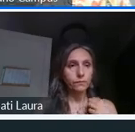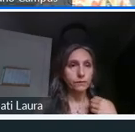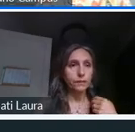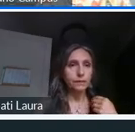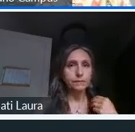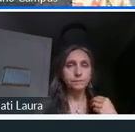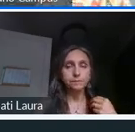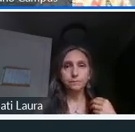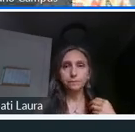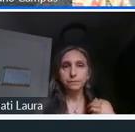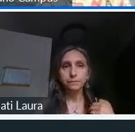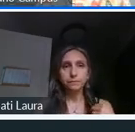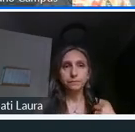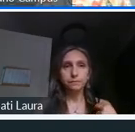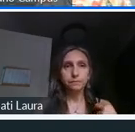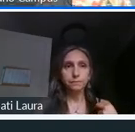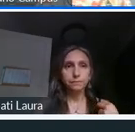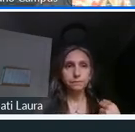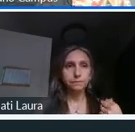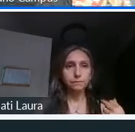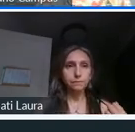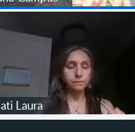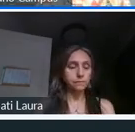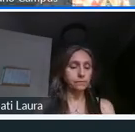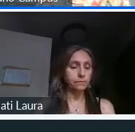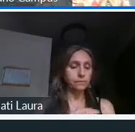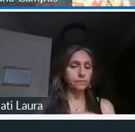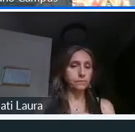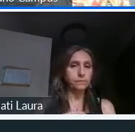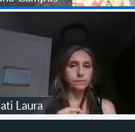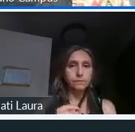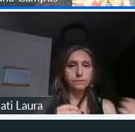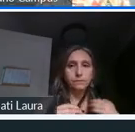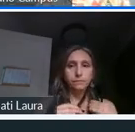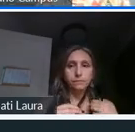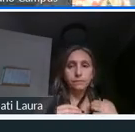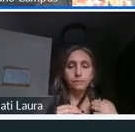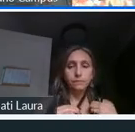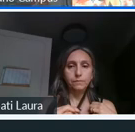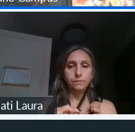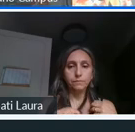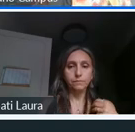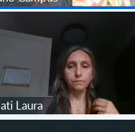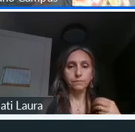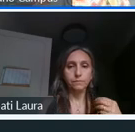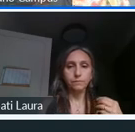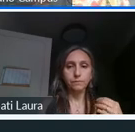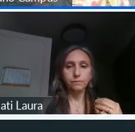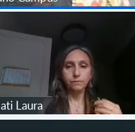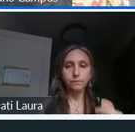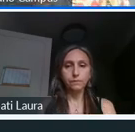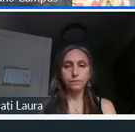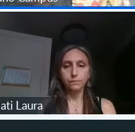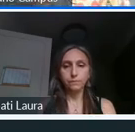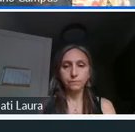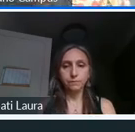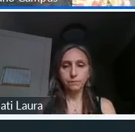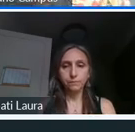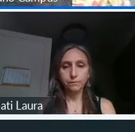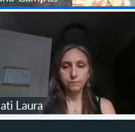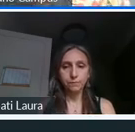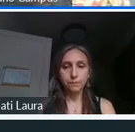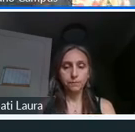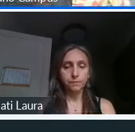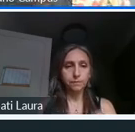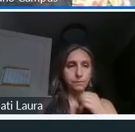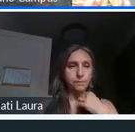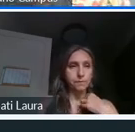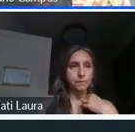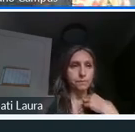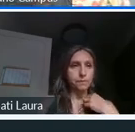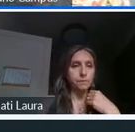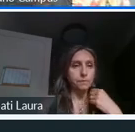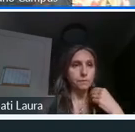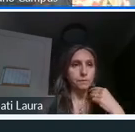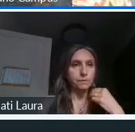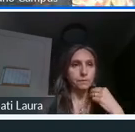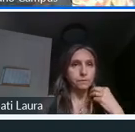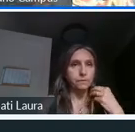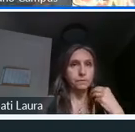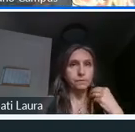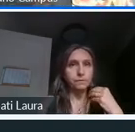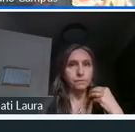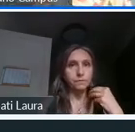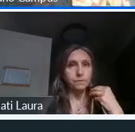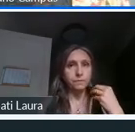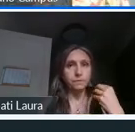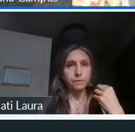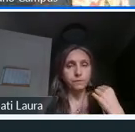Ecco perché parlare di licenze da soli, diciamo, potrebbe essere